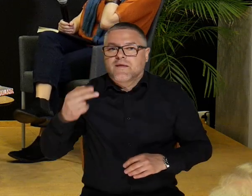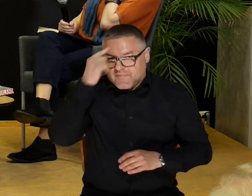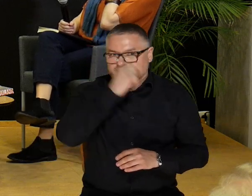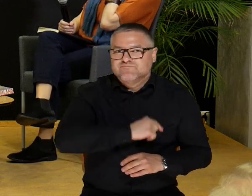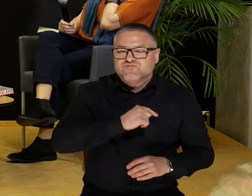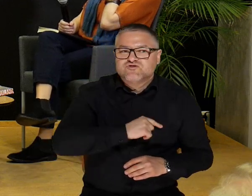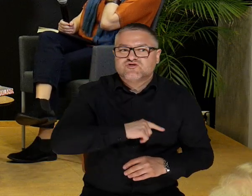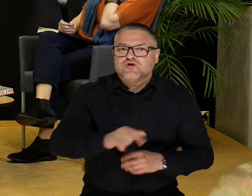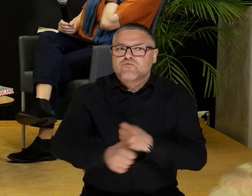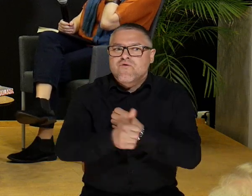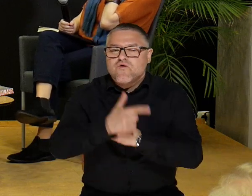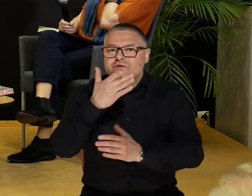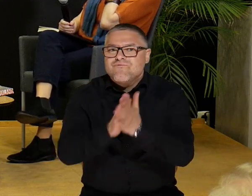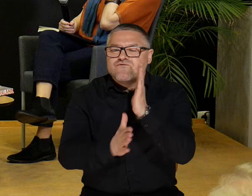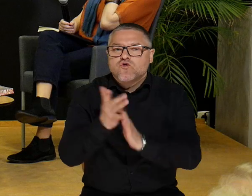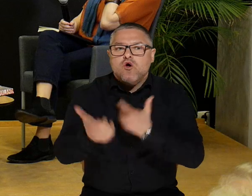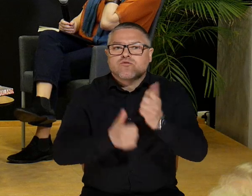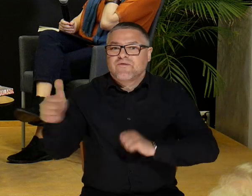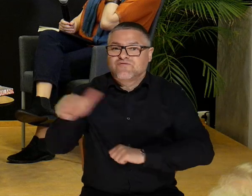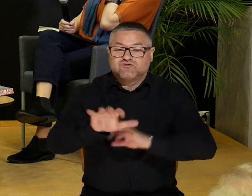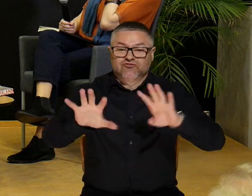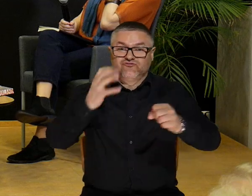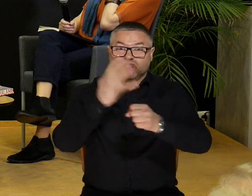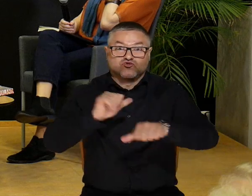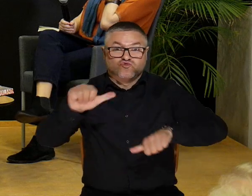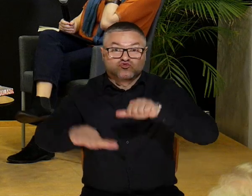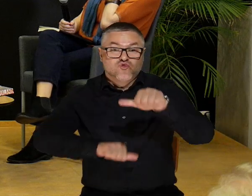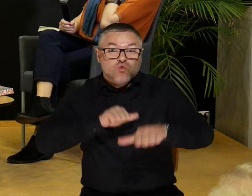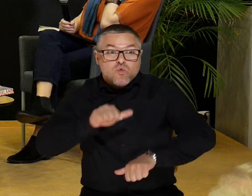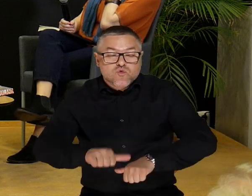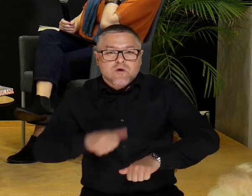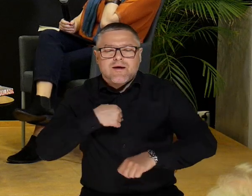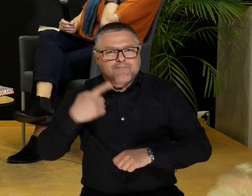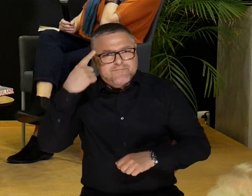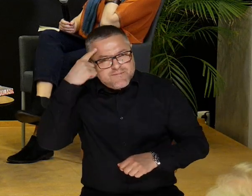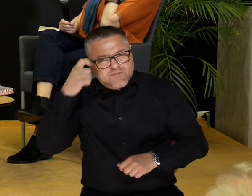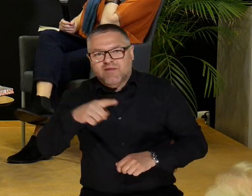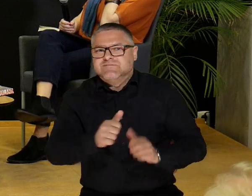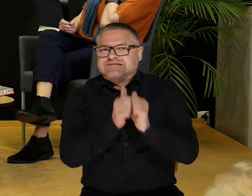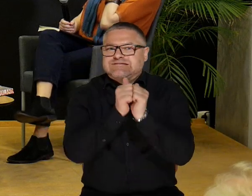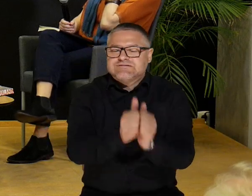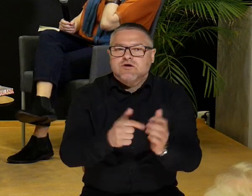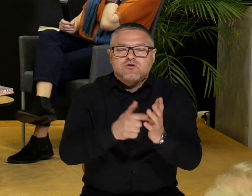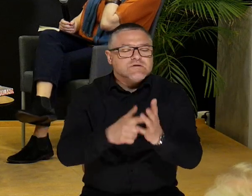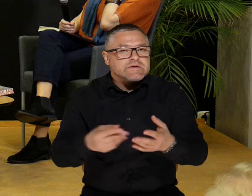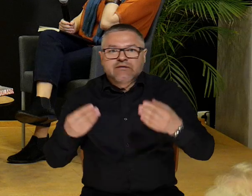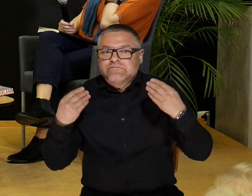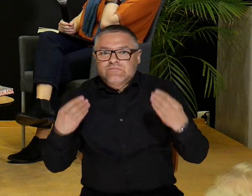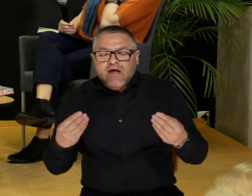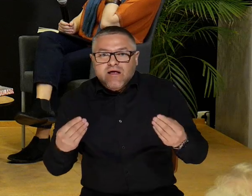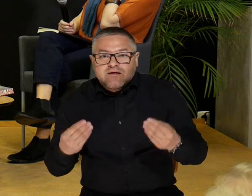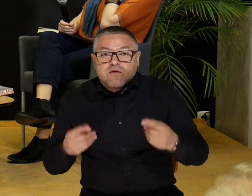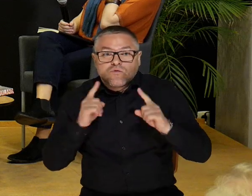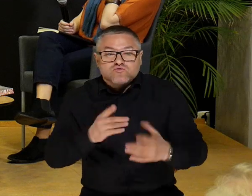psychicznych skutków wojny i on je przeprowadzał w 1946. I pamiętam, tam jest takie zdanie, to jest niesamowite, że